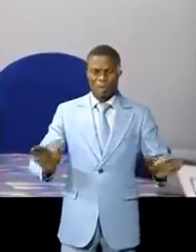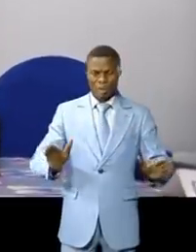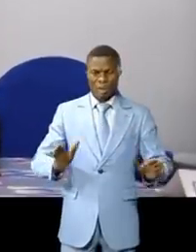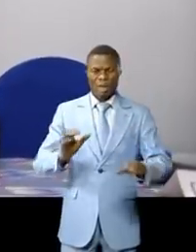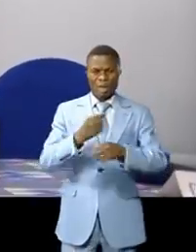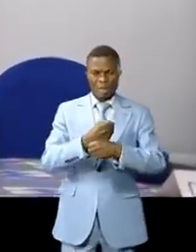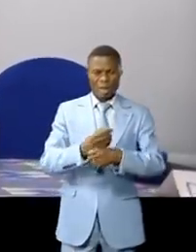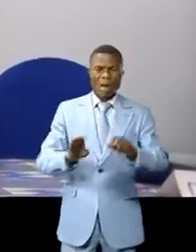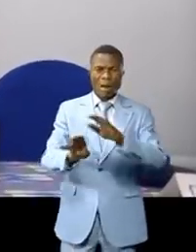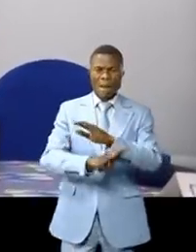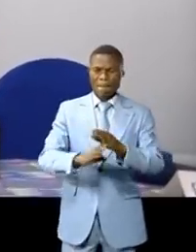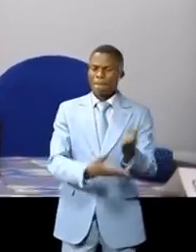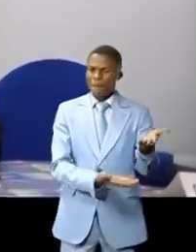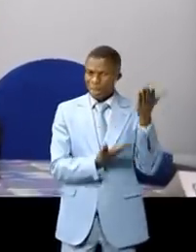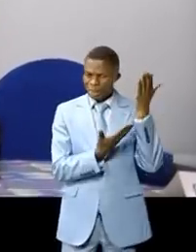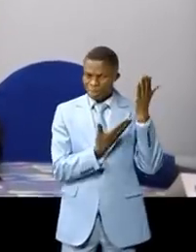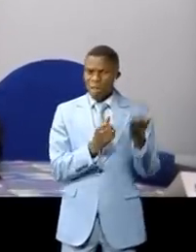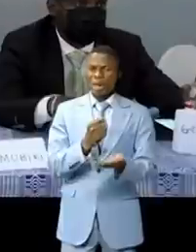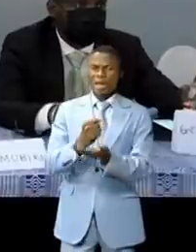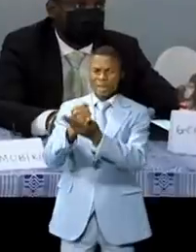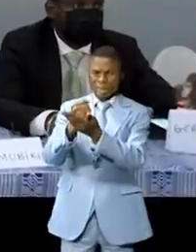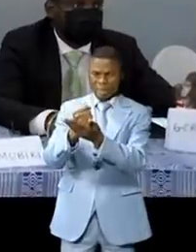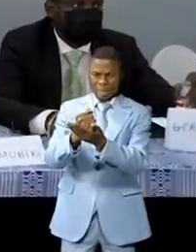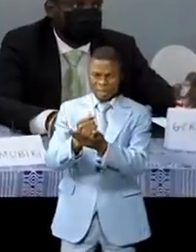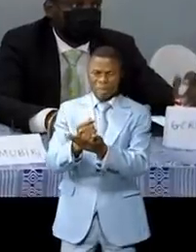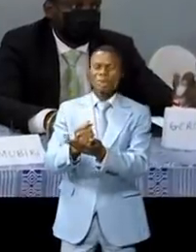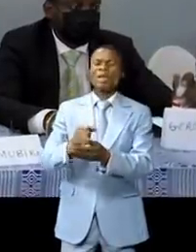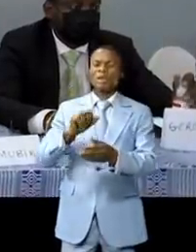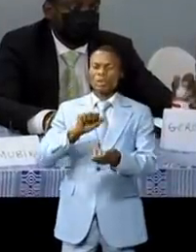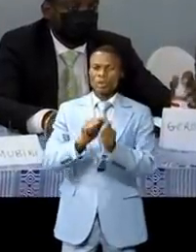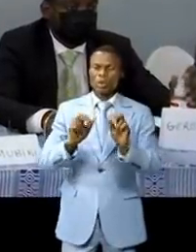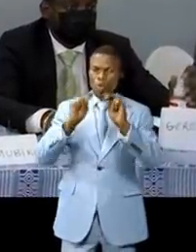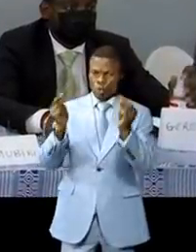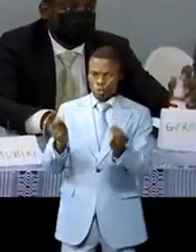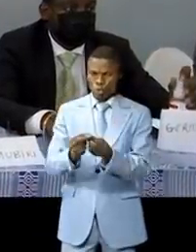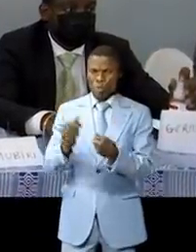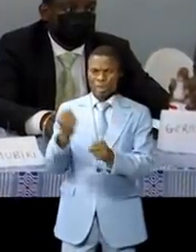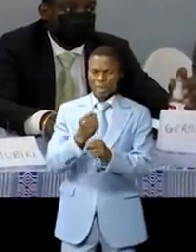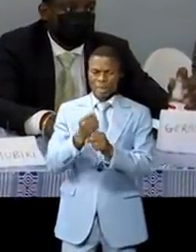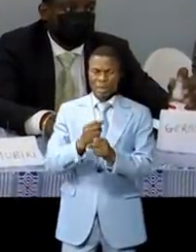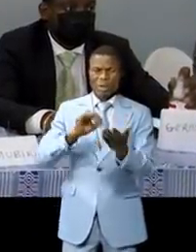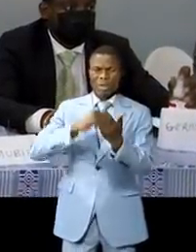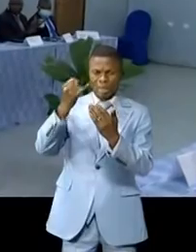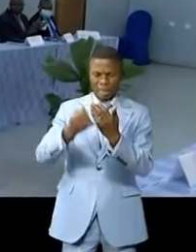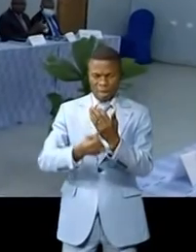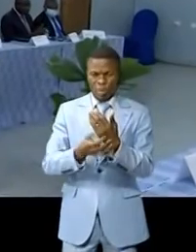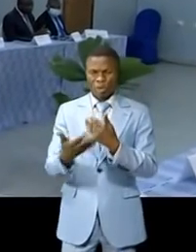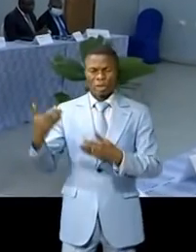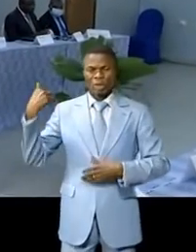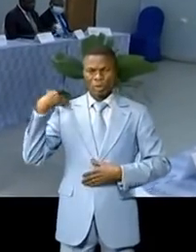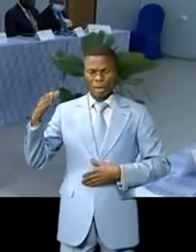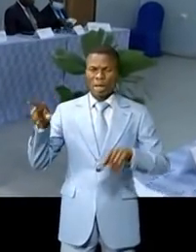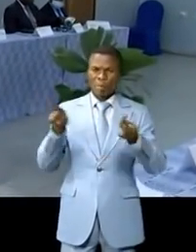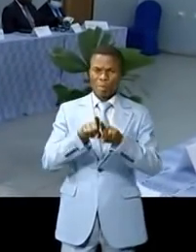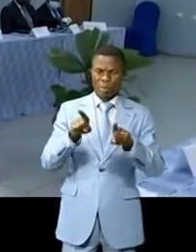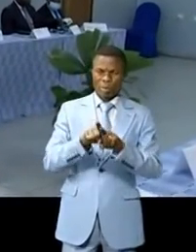constituer une base qui pourra le permettre de mettre en place une cellule de gestion des projets des marchés publics conforme